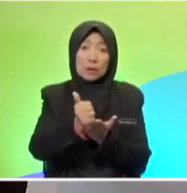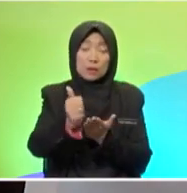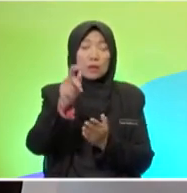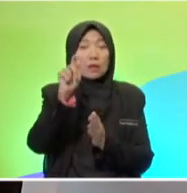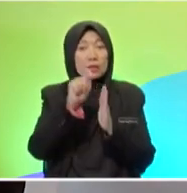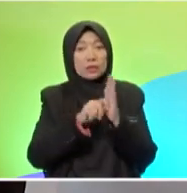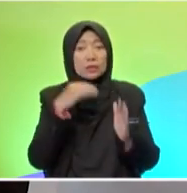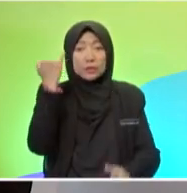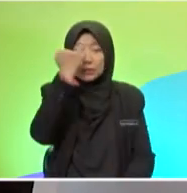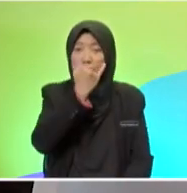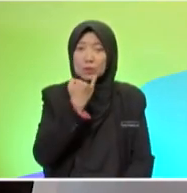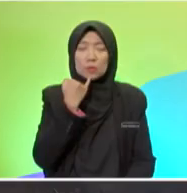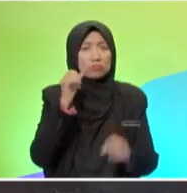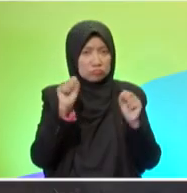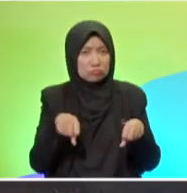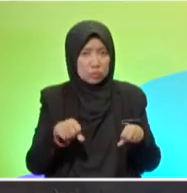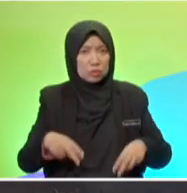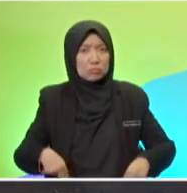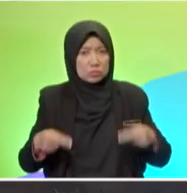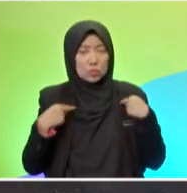boleh tak kita hidup